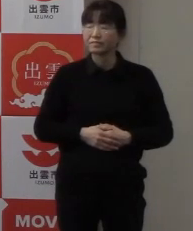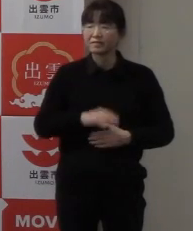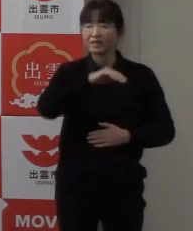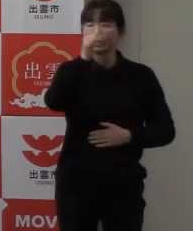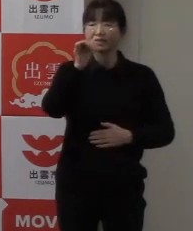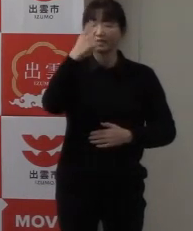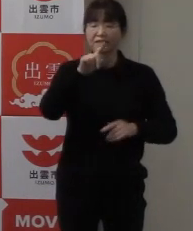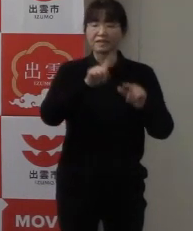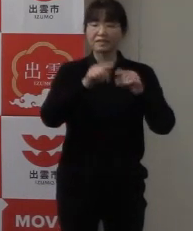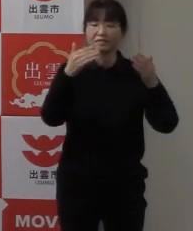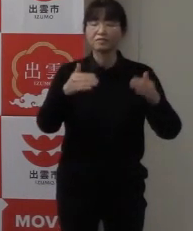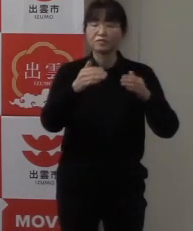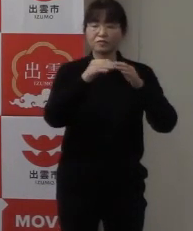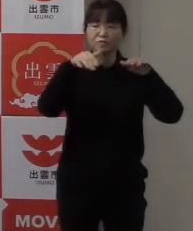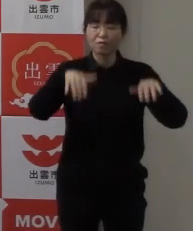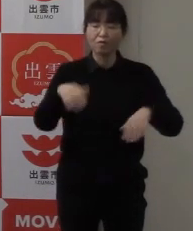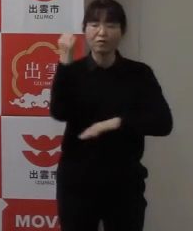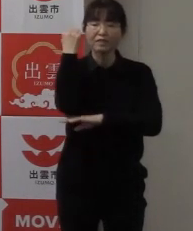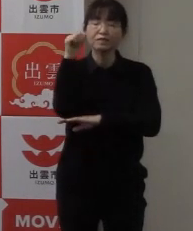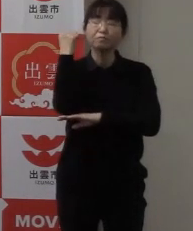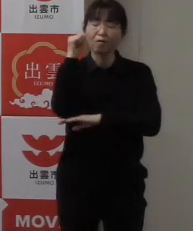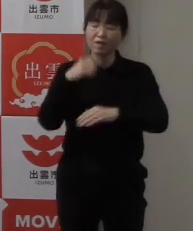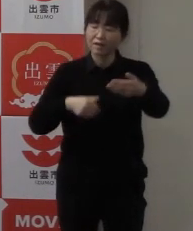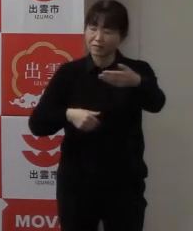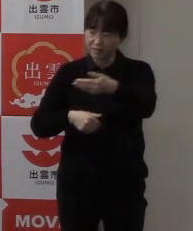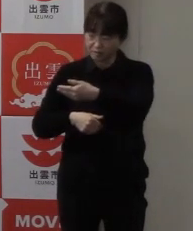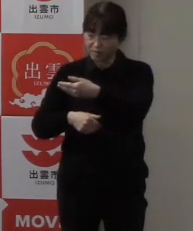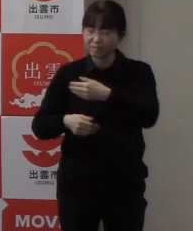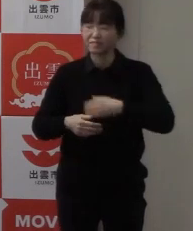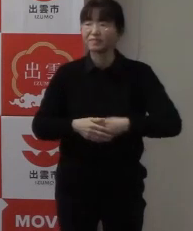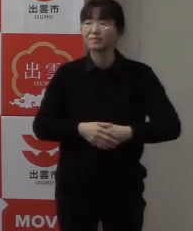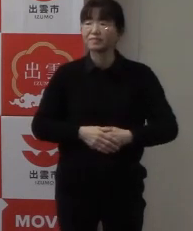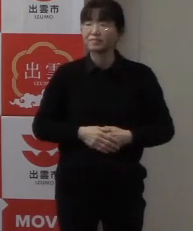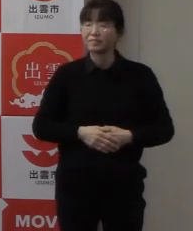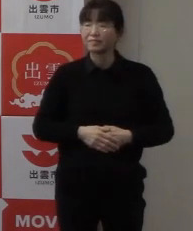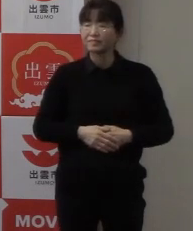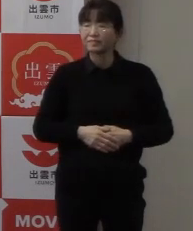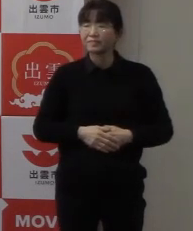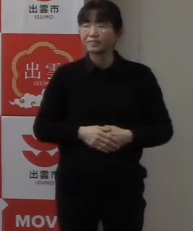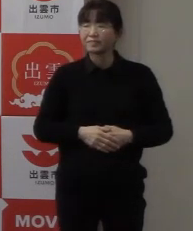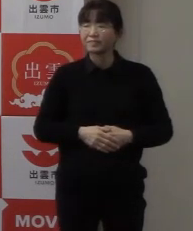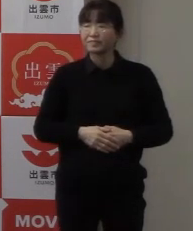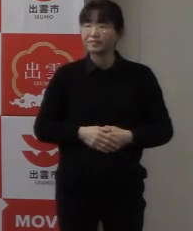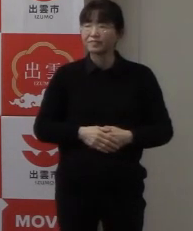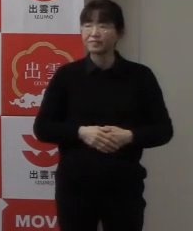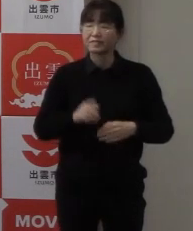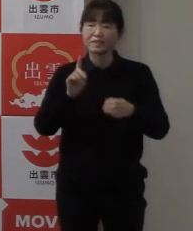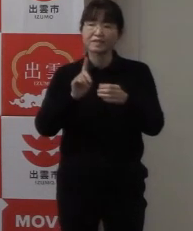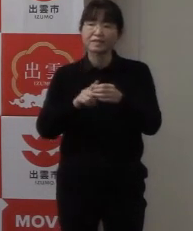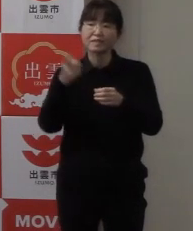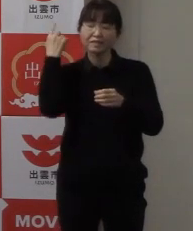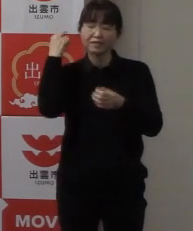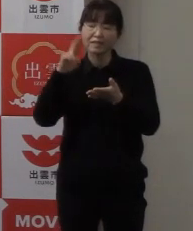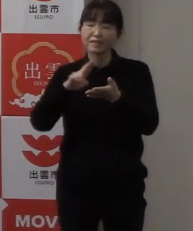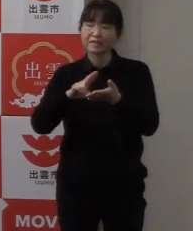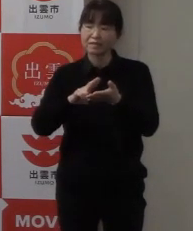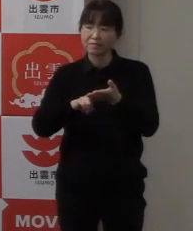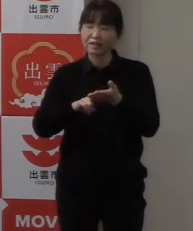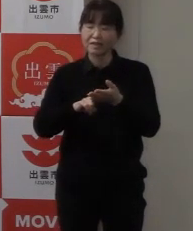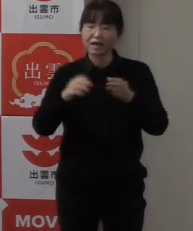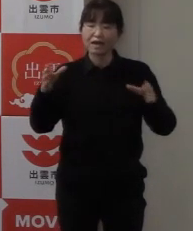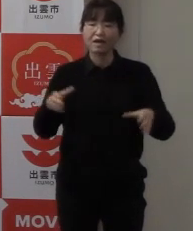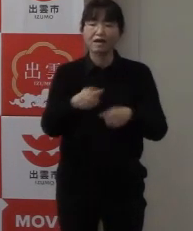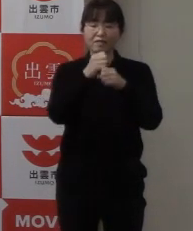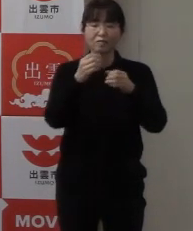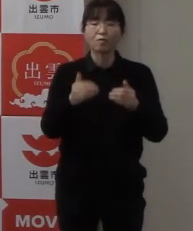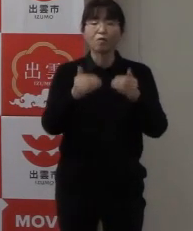はい、では続いての、産経新聞の黒田です。よろしくお願いします。今回昨年策定されました総合執行